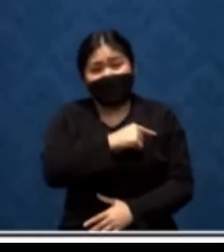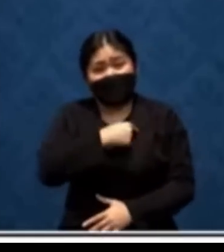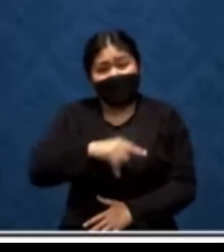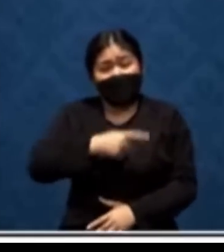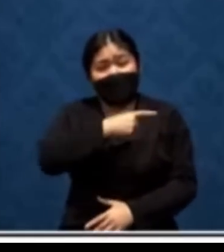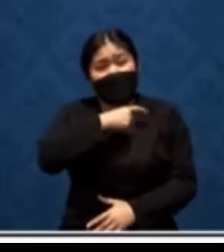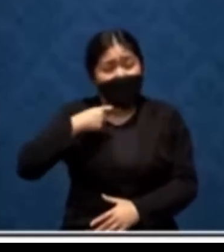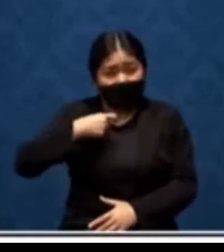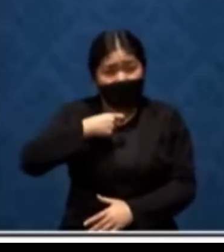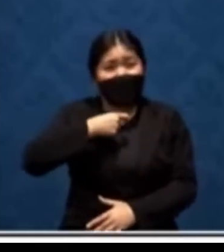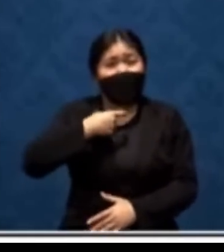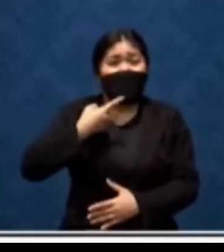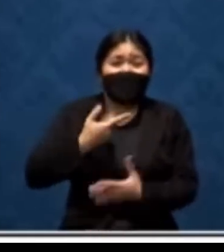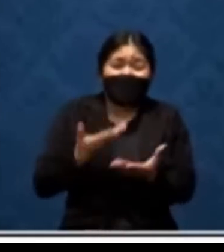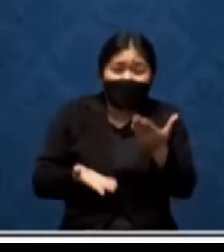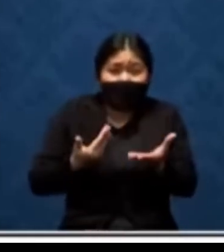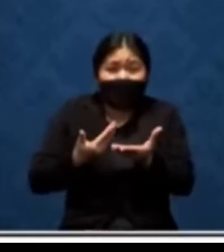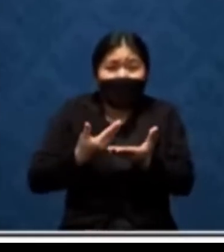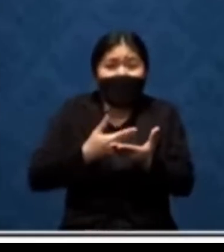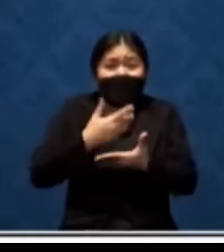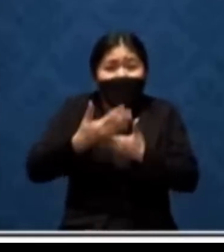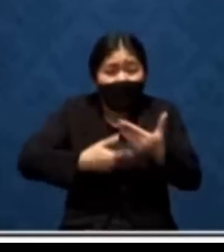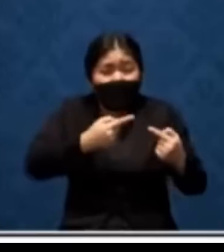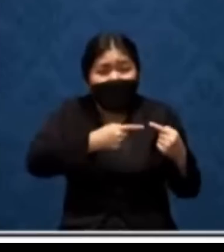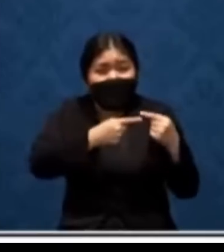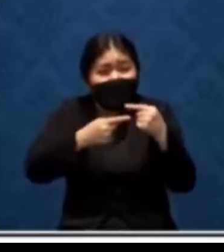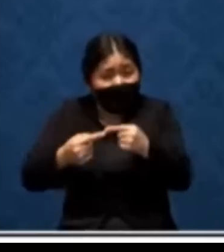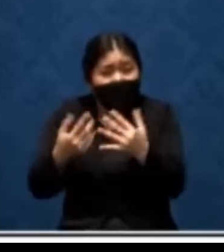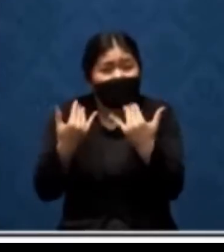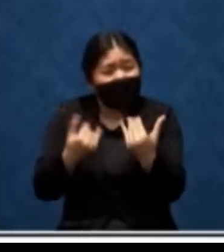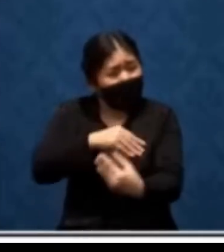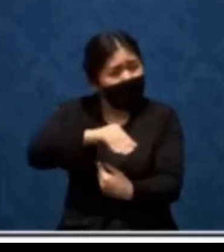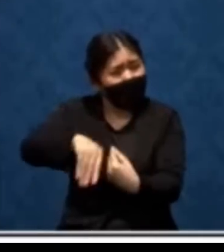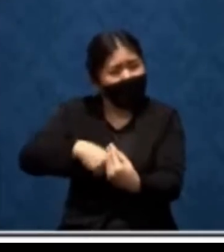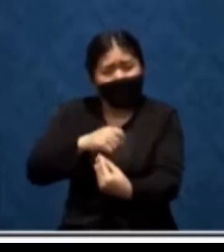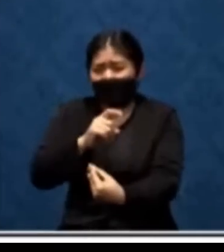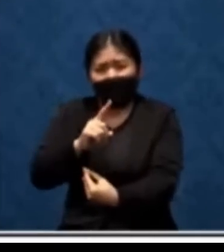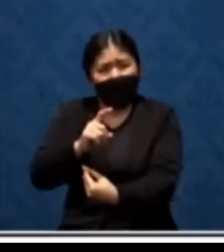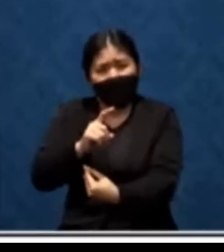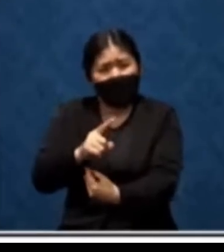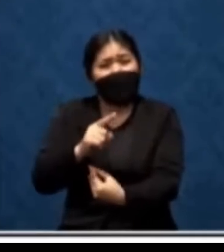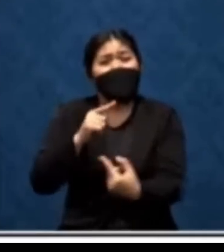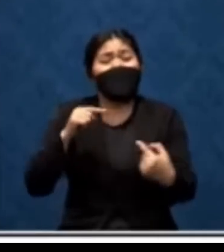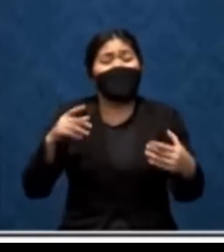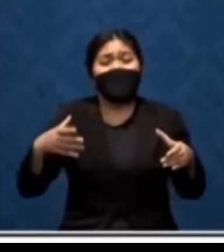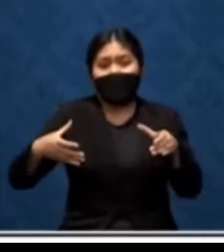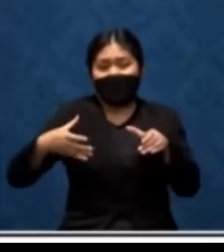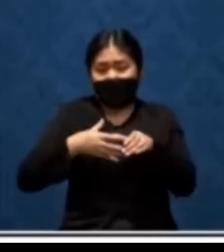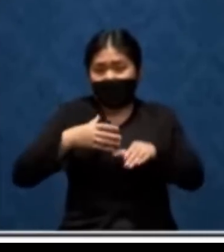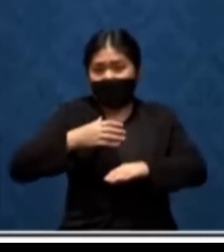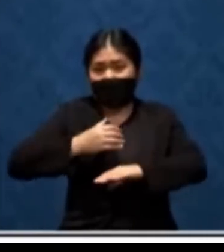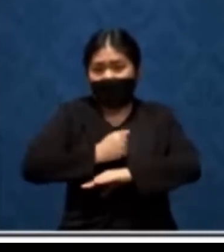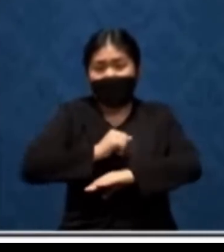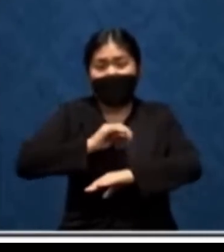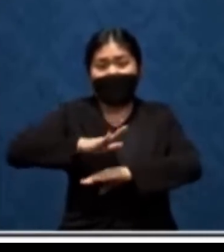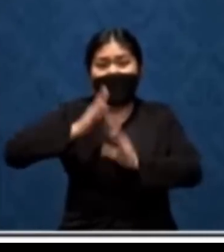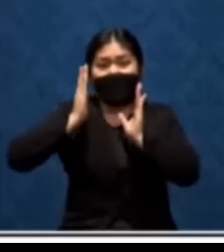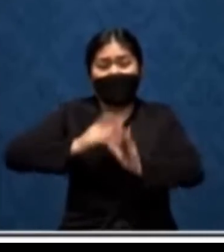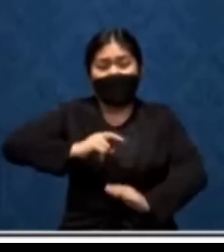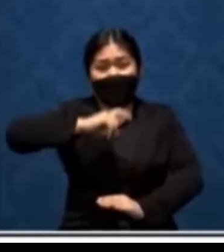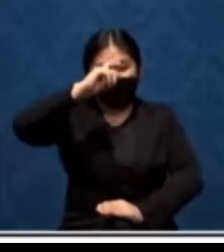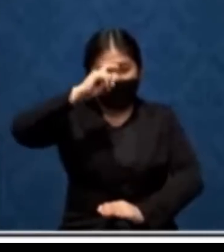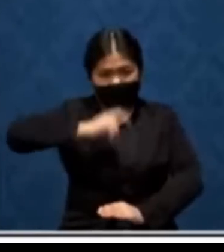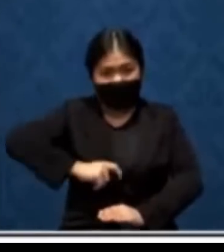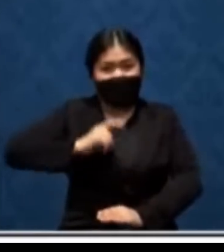ดร้ายกว่านี้เมื่อวันนี้เนี่ยเป็นเศรษฐกิจที่กลุ่ม อิทธิพลของคนไทยและคน